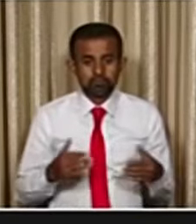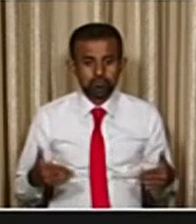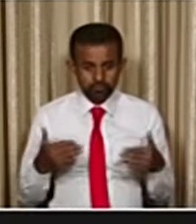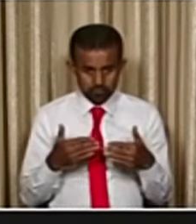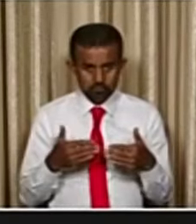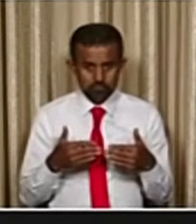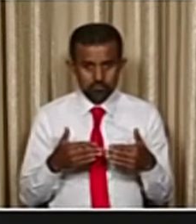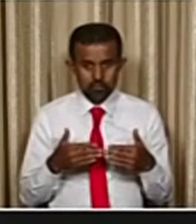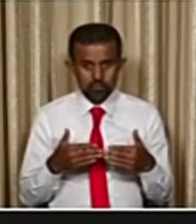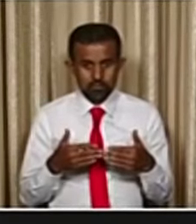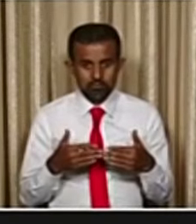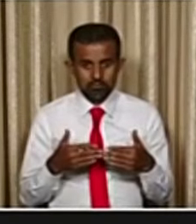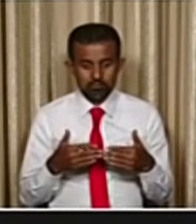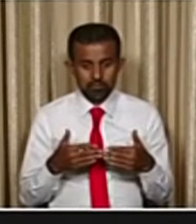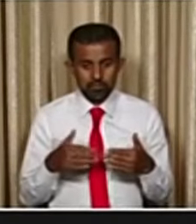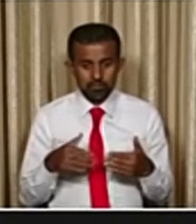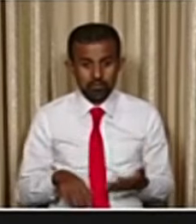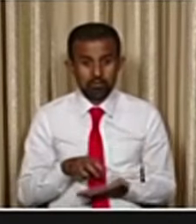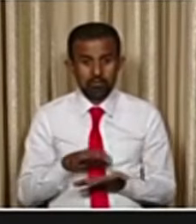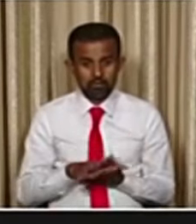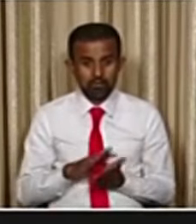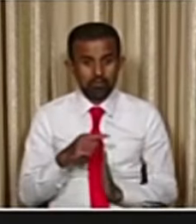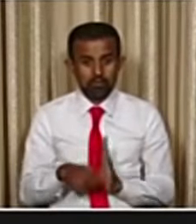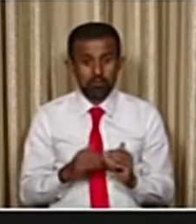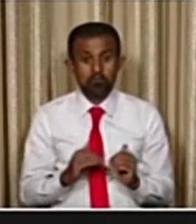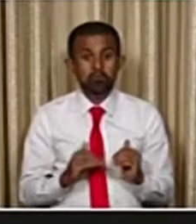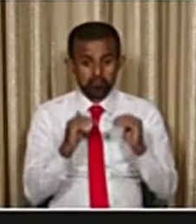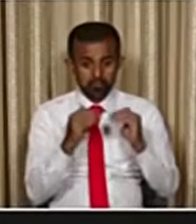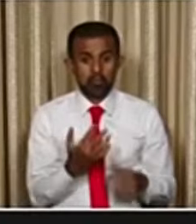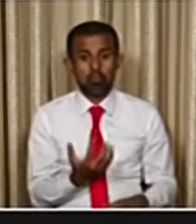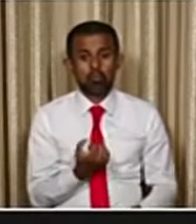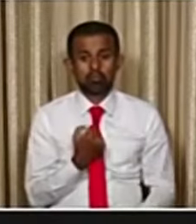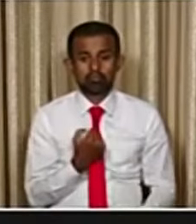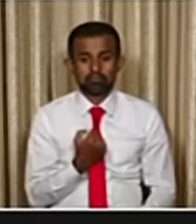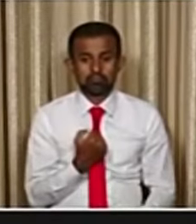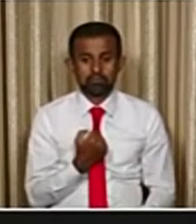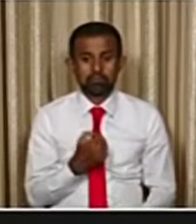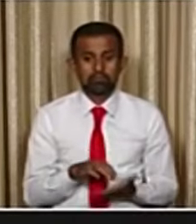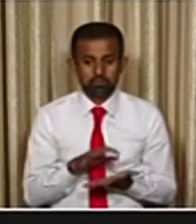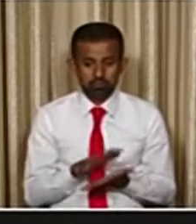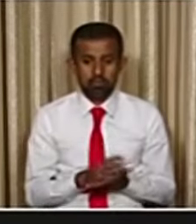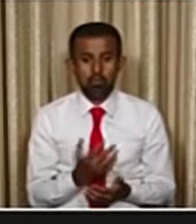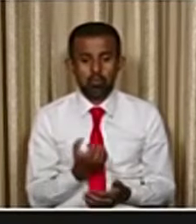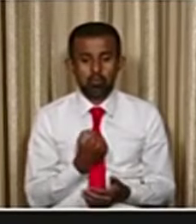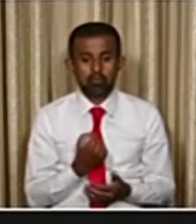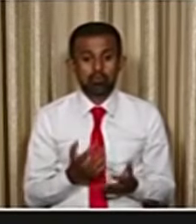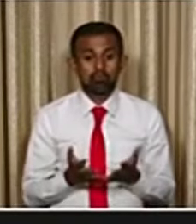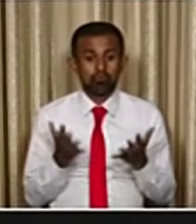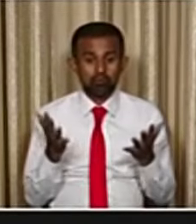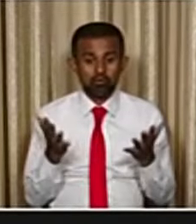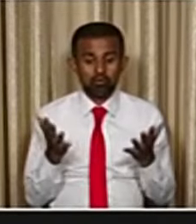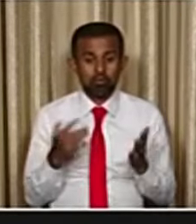වර්තමාන තත්ත්වය තුළ අපිට මේ පවතින ස්ථාවර රට ඉස්සරහට ගෙනියන්න ඕනේ. ඒක තමයි ව්‍යුත්. ඒ සඳහා විශාල වශයෙන්